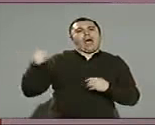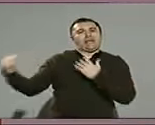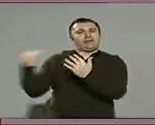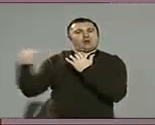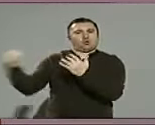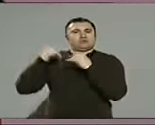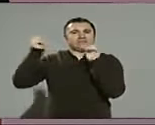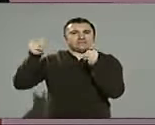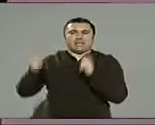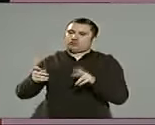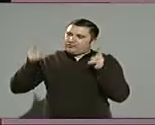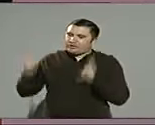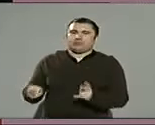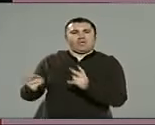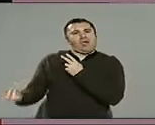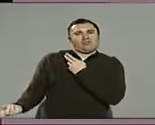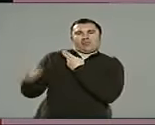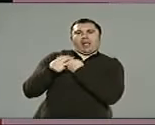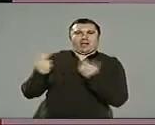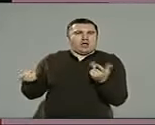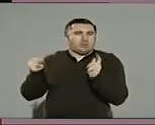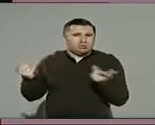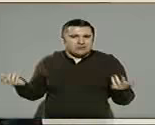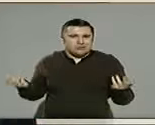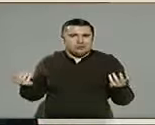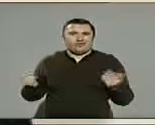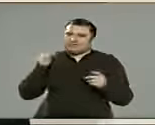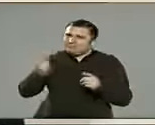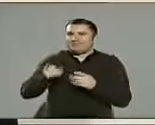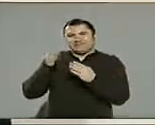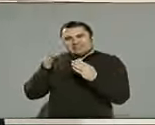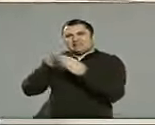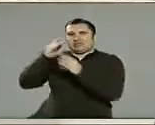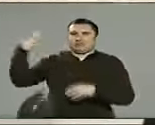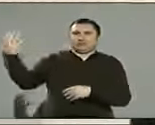mit echter Teilhabe in dieser Gesellschaft zu werden, liebe Genossinnen und Genossen.